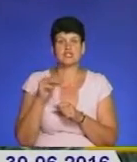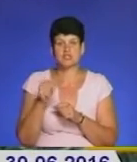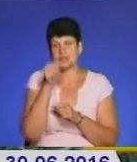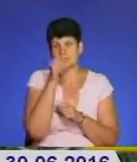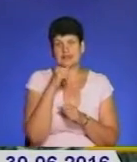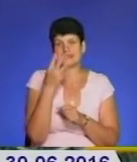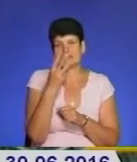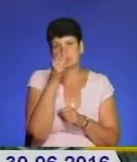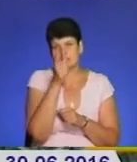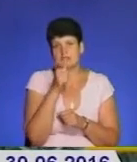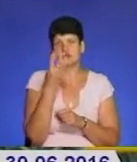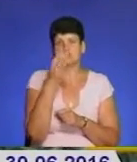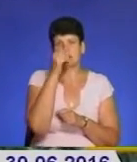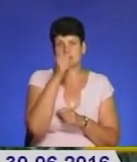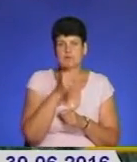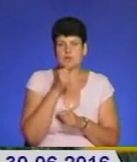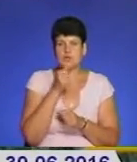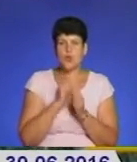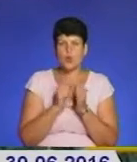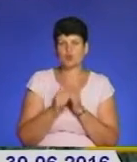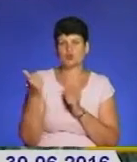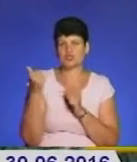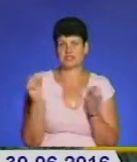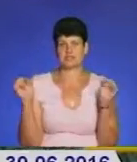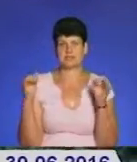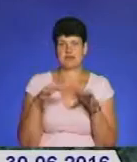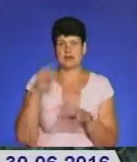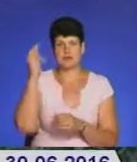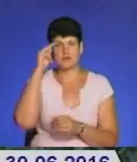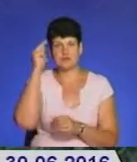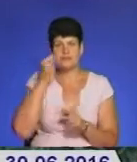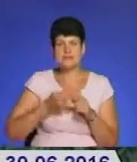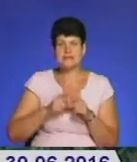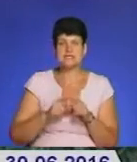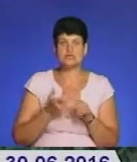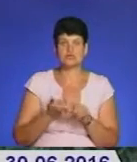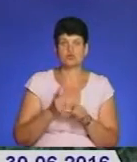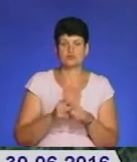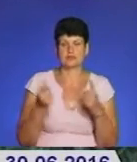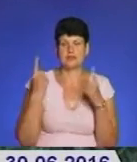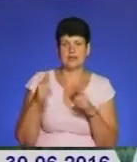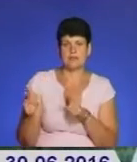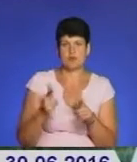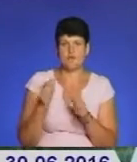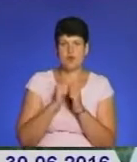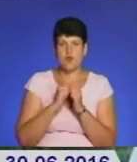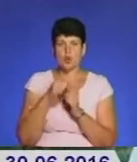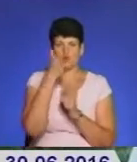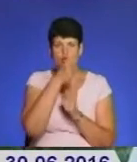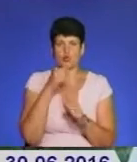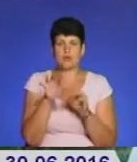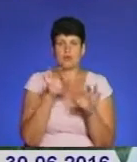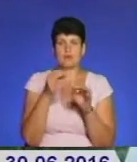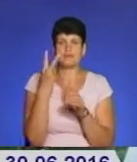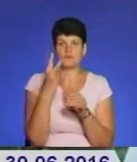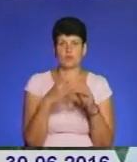десь 3 місяці, 4 ми кожного тижня збираємося, вивчаємо. Це дуже сумлінна підготовка кожного року. Ми набираємо 2